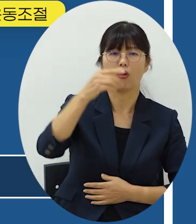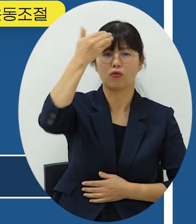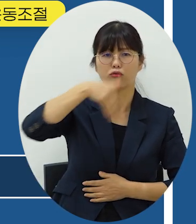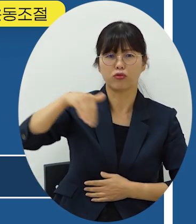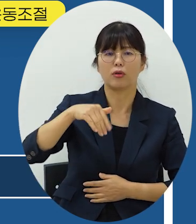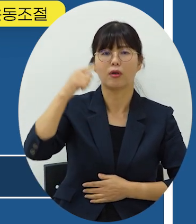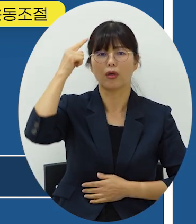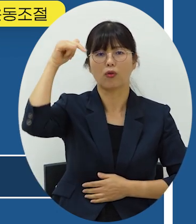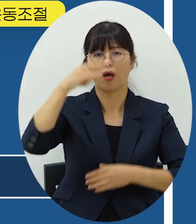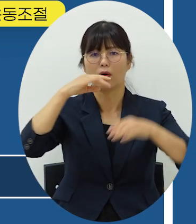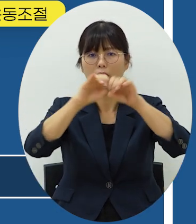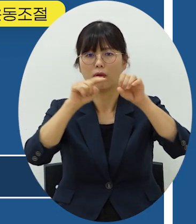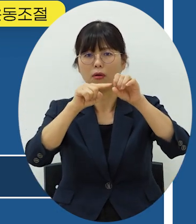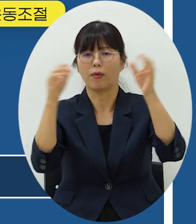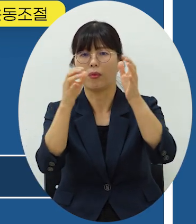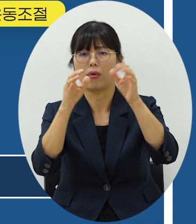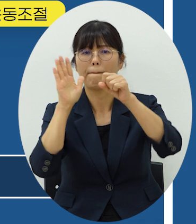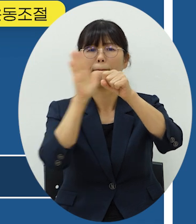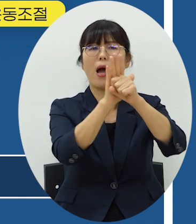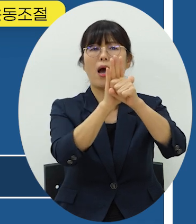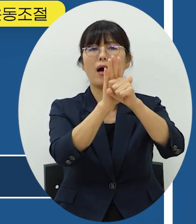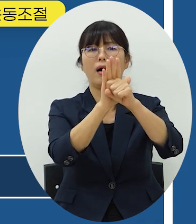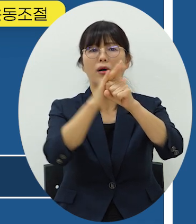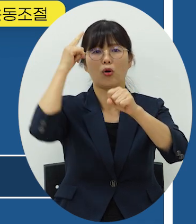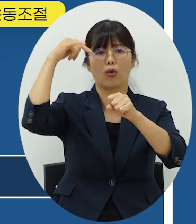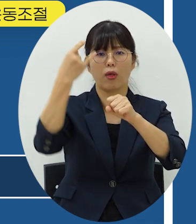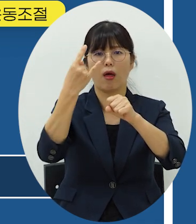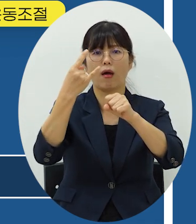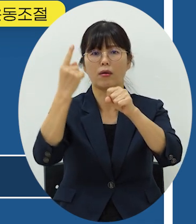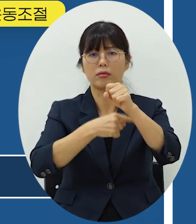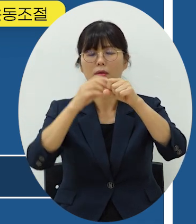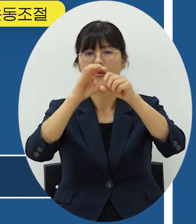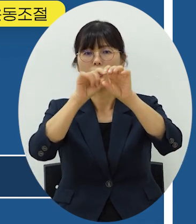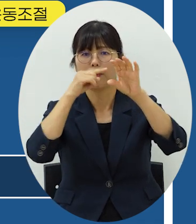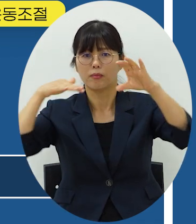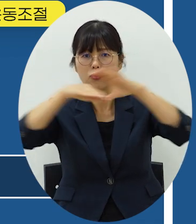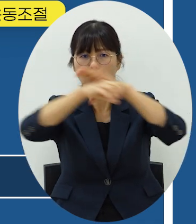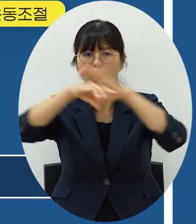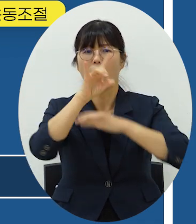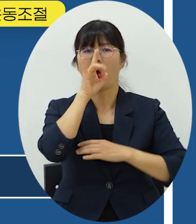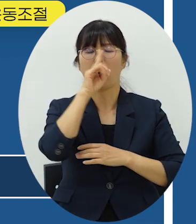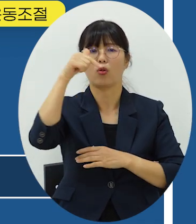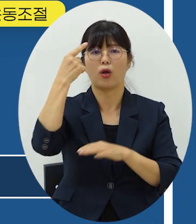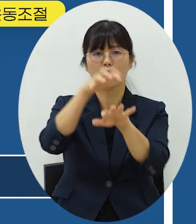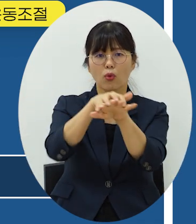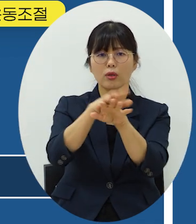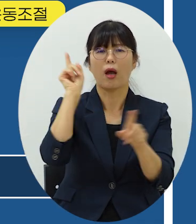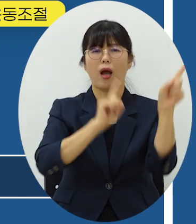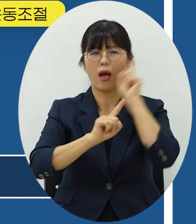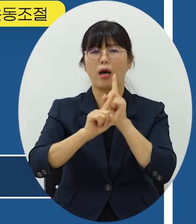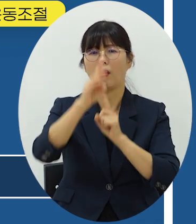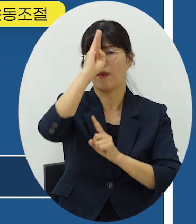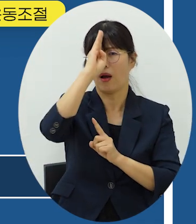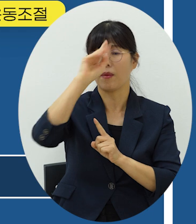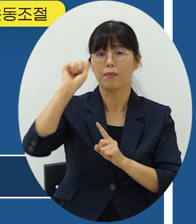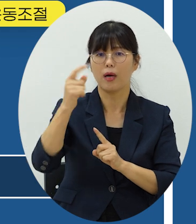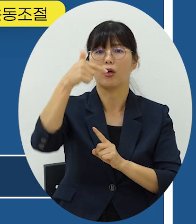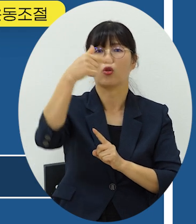뇌졸중은 뇌혈관이 피덩이에 의해 막혀서 뇌에 충분한 혈액이 공급되지 않아 뇌 조직이 손상되는